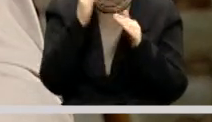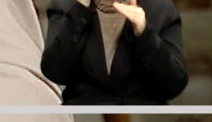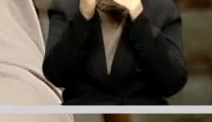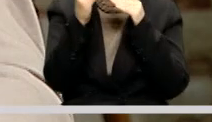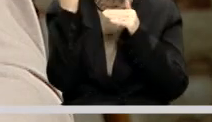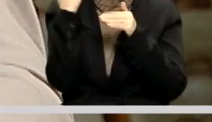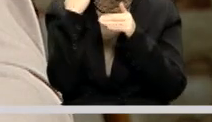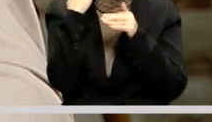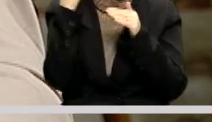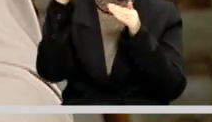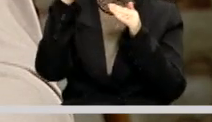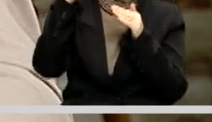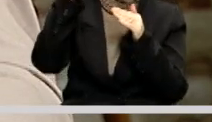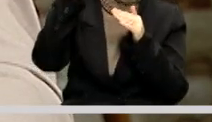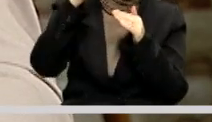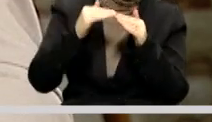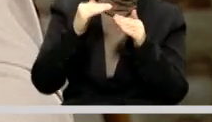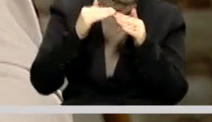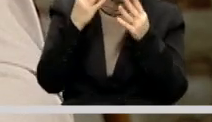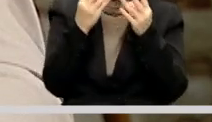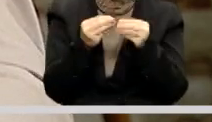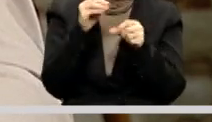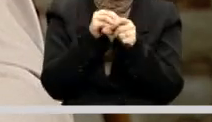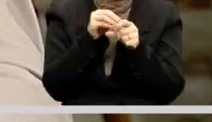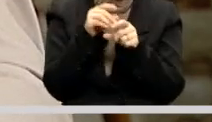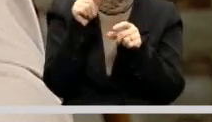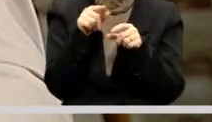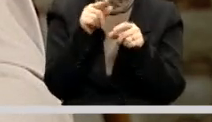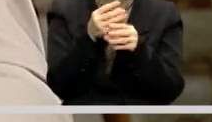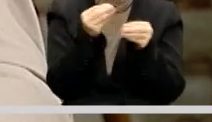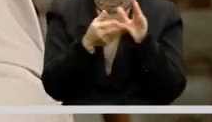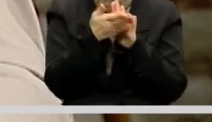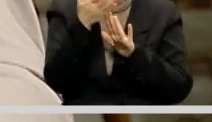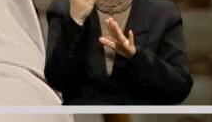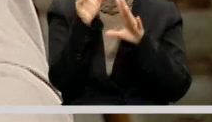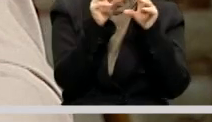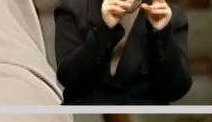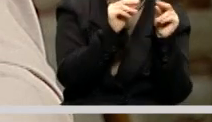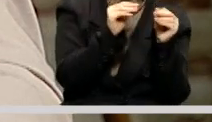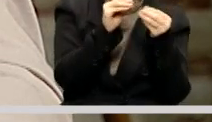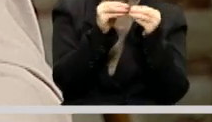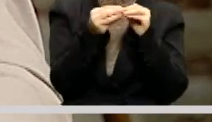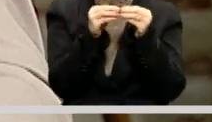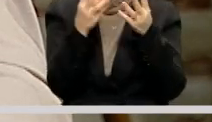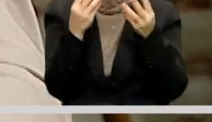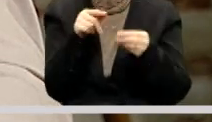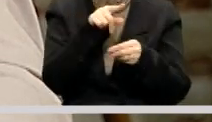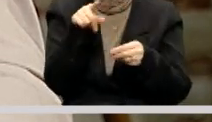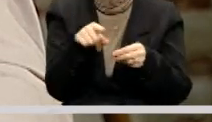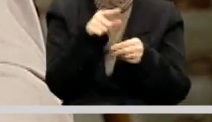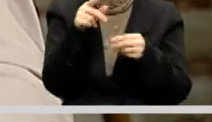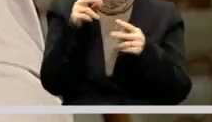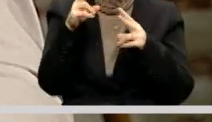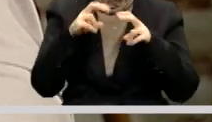için solunum yollarının tıkanmasına bağlı uyku apnesi çok sık gördüğümüz bir hastalık. Bunları araştırmak gerekebiliyor.